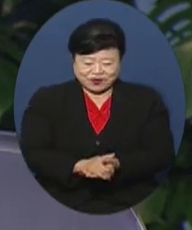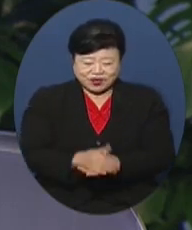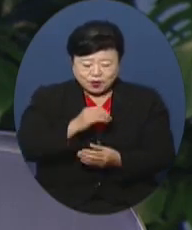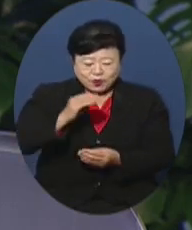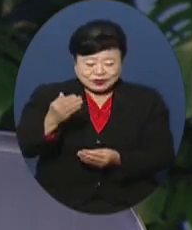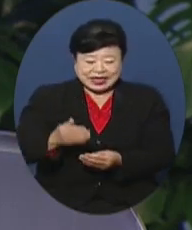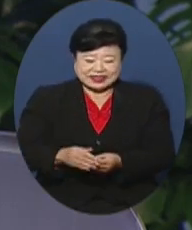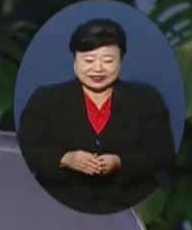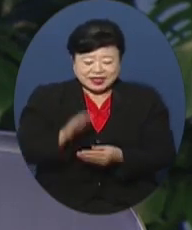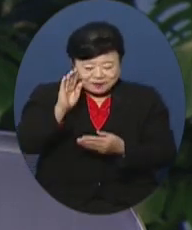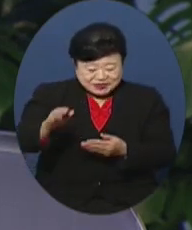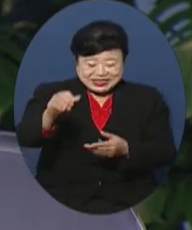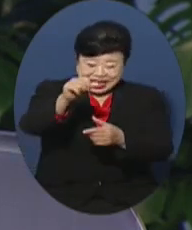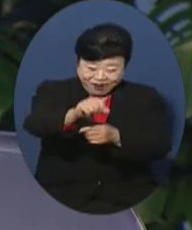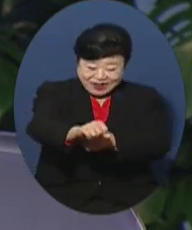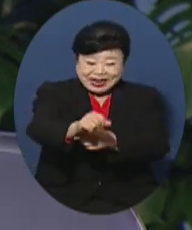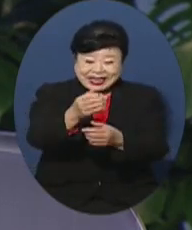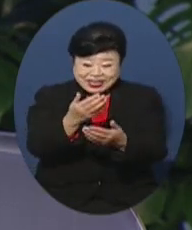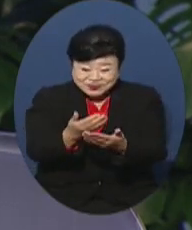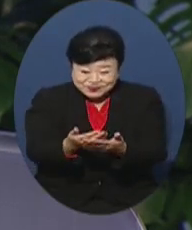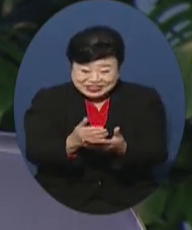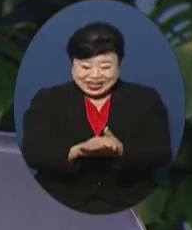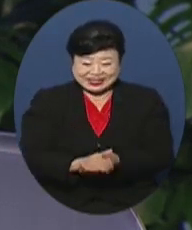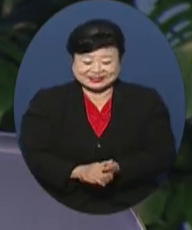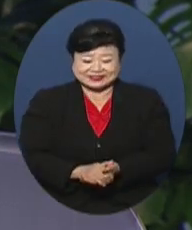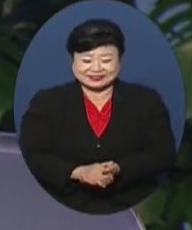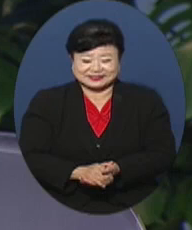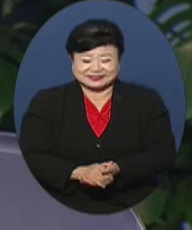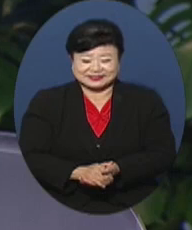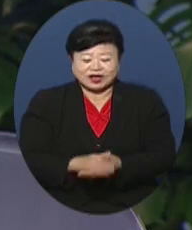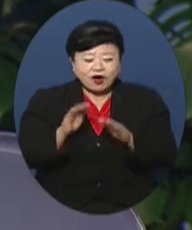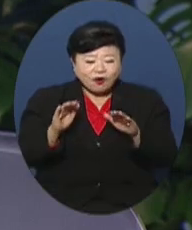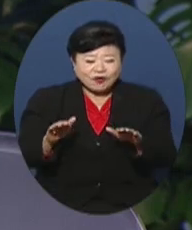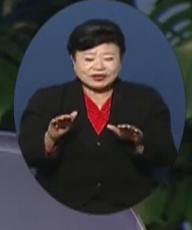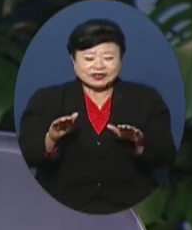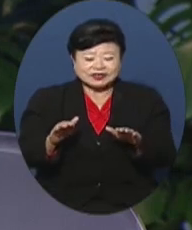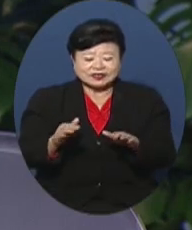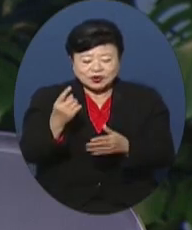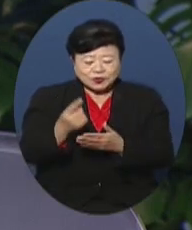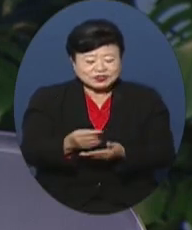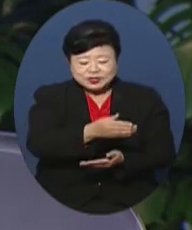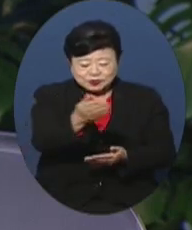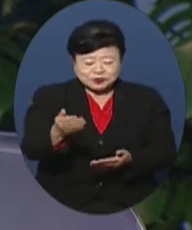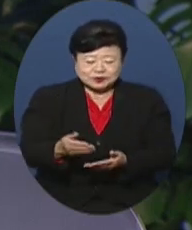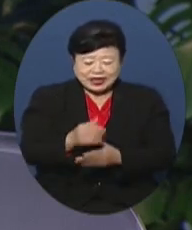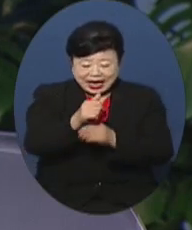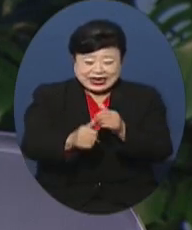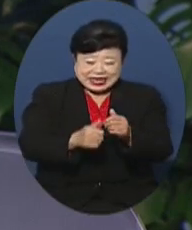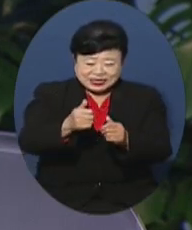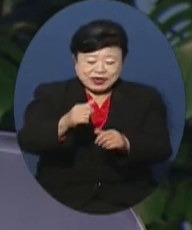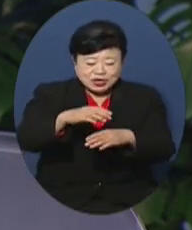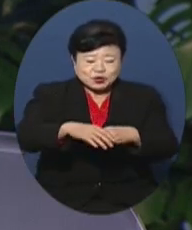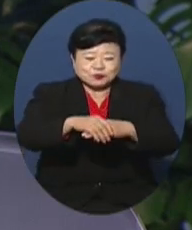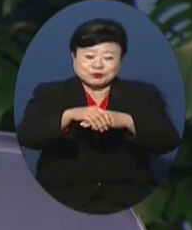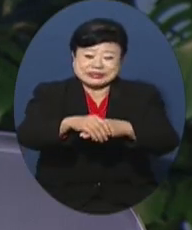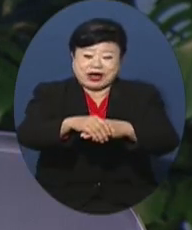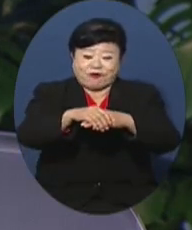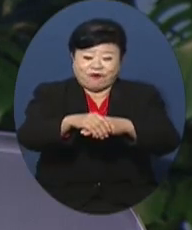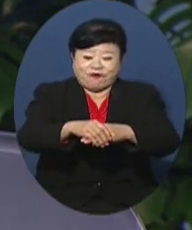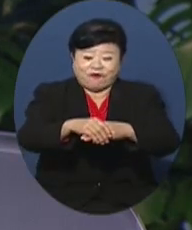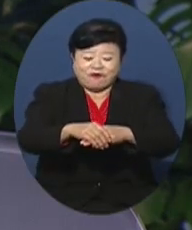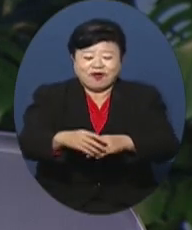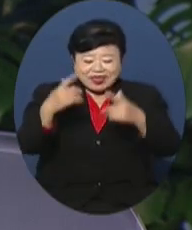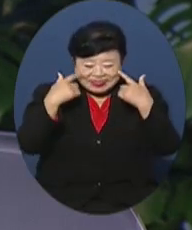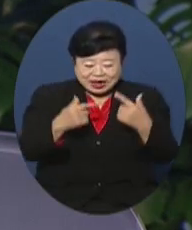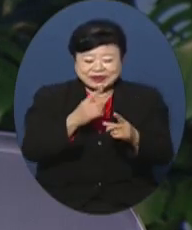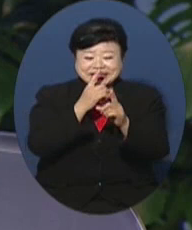복된 미래를 허락하여 주실 것입니다. 오늘 오신 여러분 모두가 하나님의 손을 붙잡고